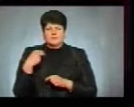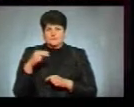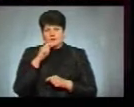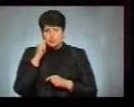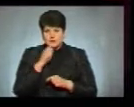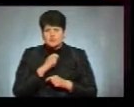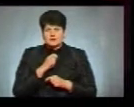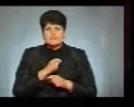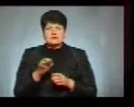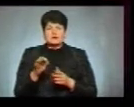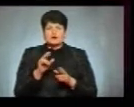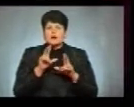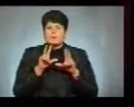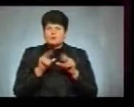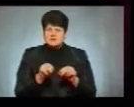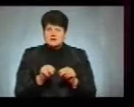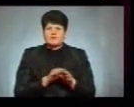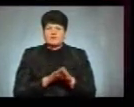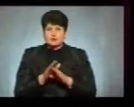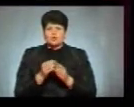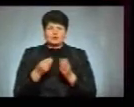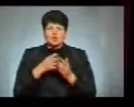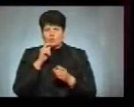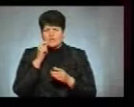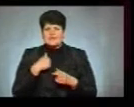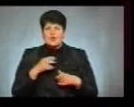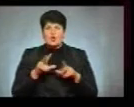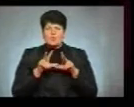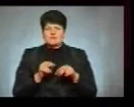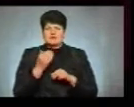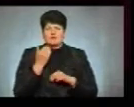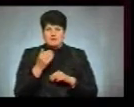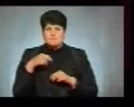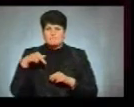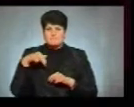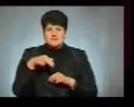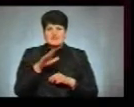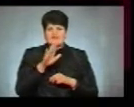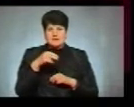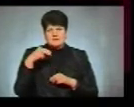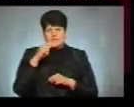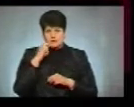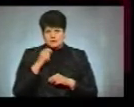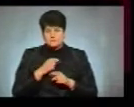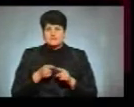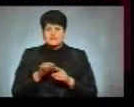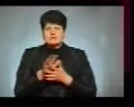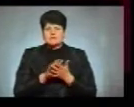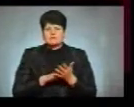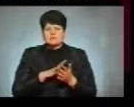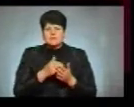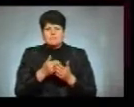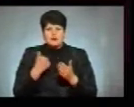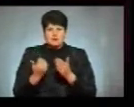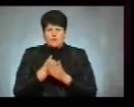і одразу виконаю. Дорогі українці, я обіцяю вам піти в президенти України». Ця заява прозвучала перед самим